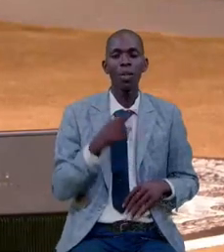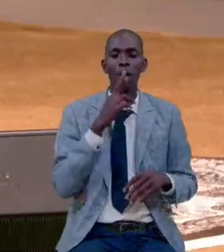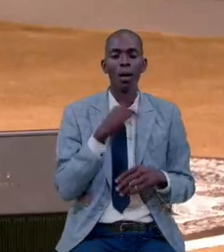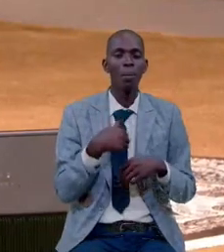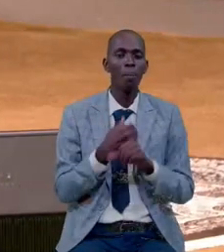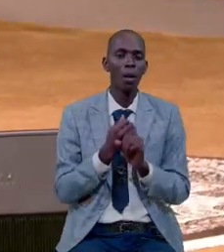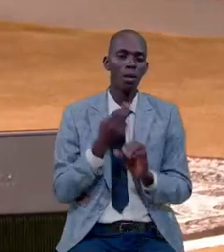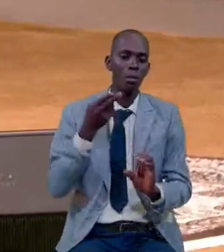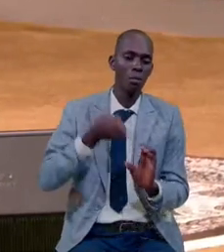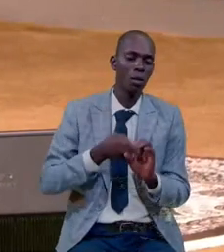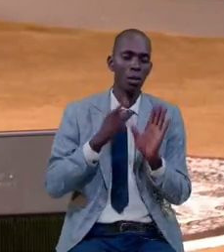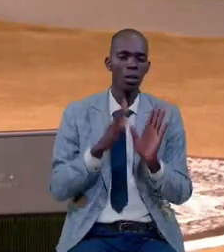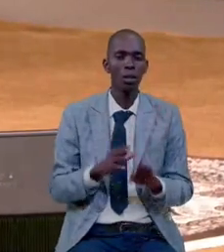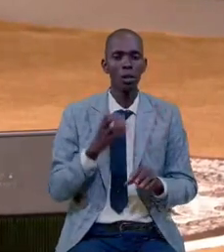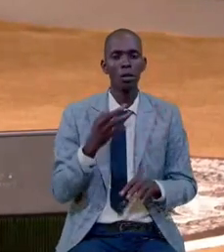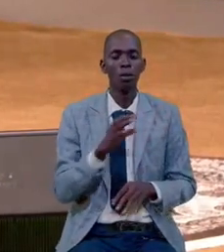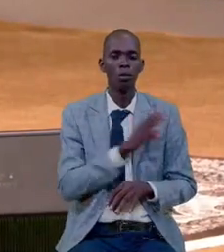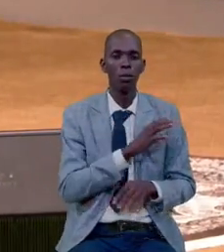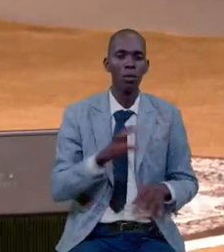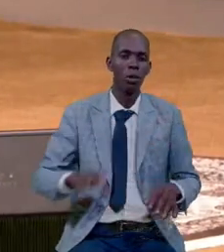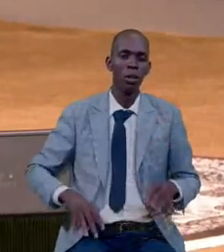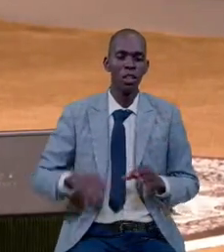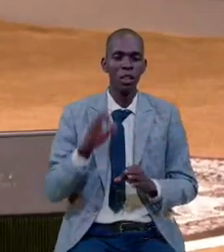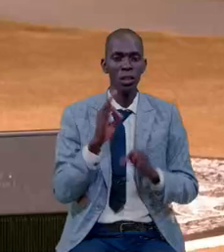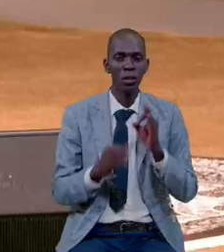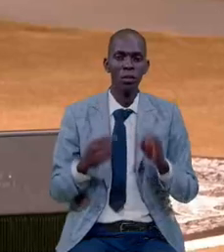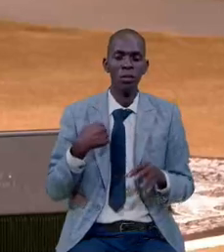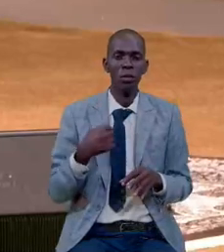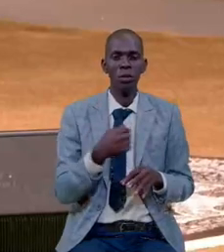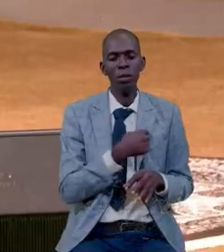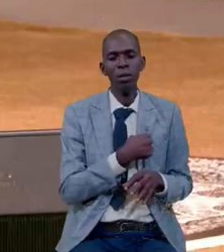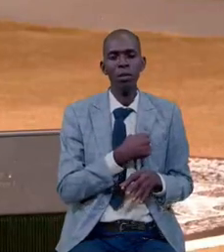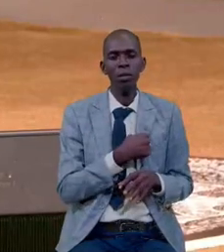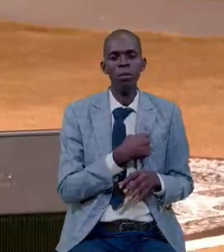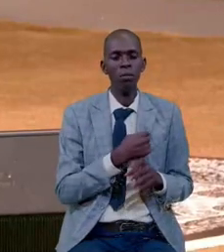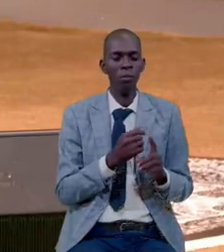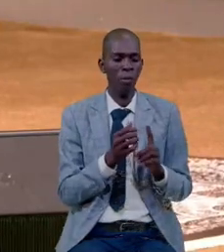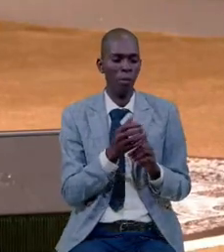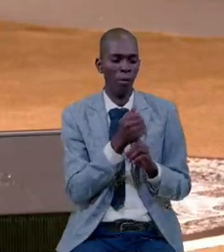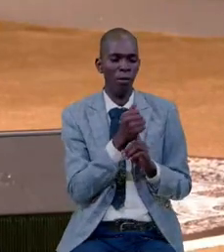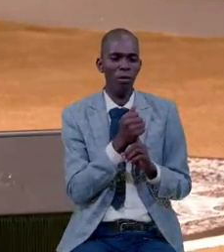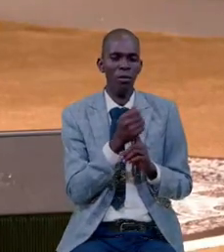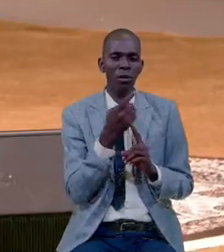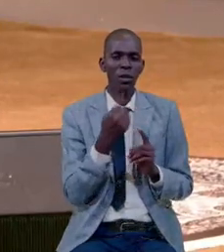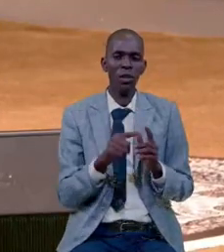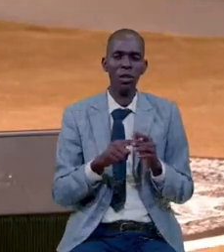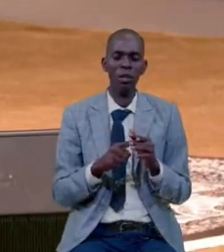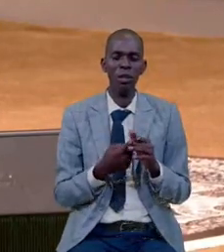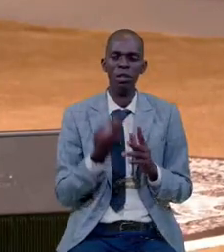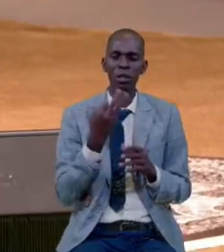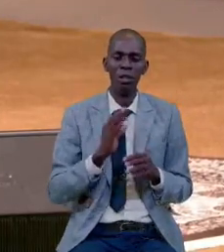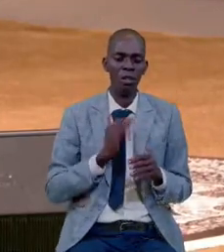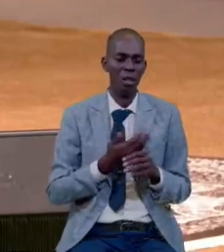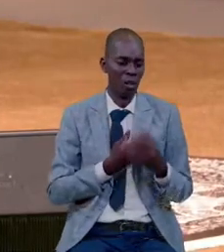sommes devenus participants de Christ, pourvu que nous retenions fermement jusqu'à